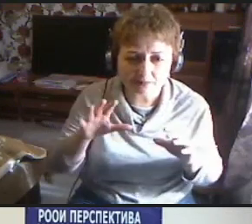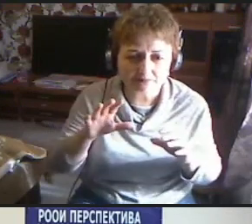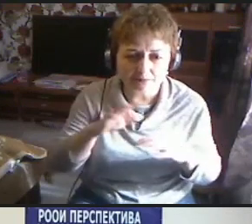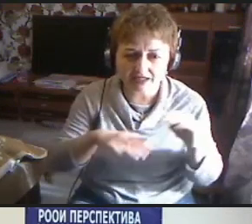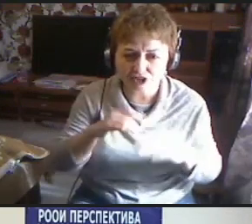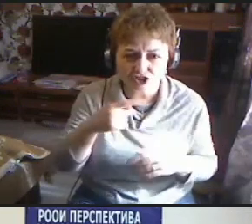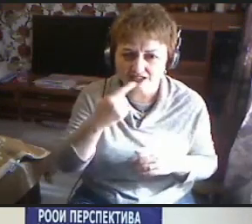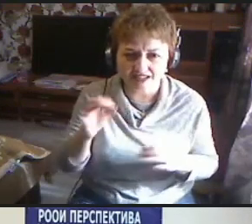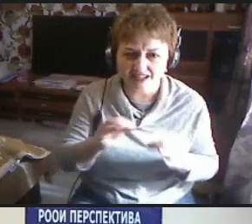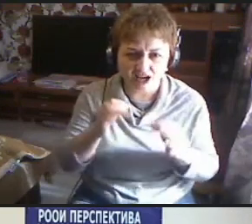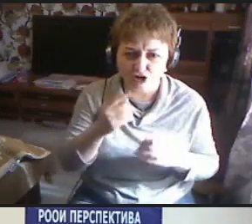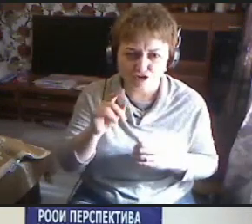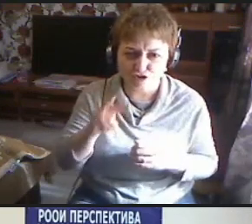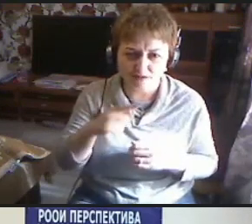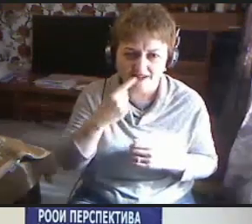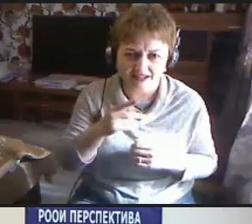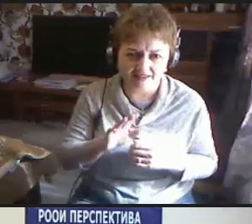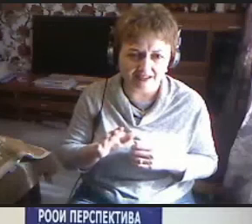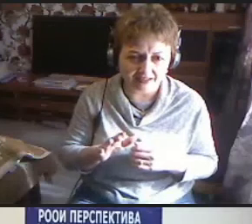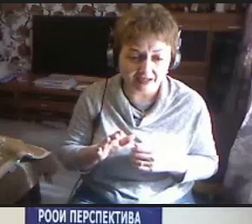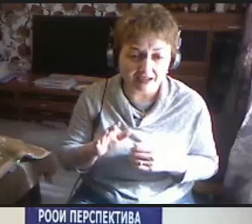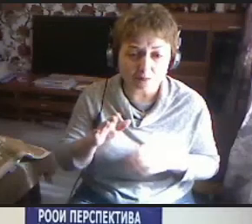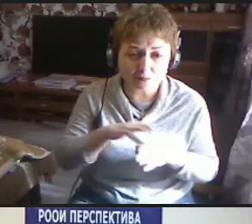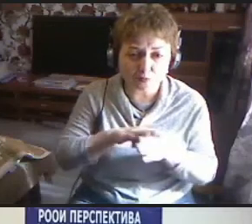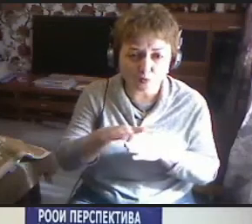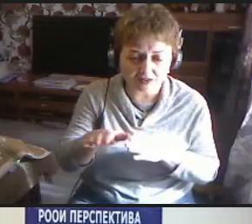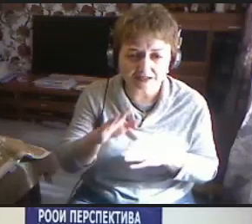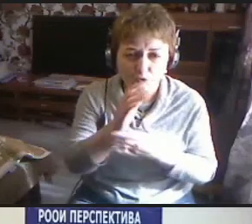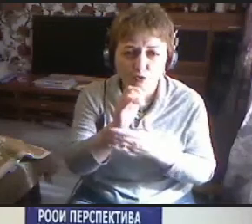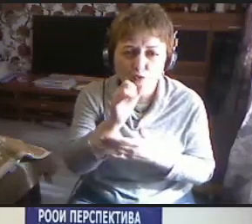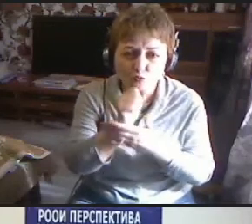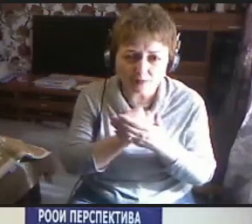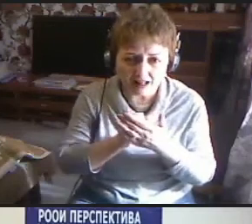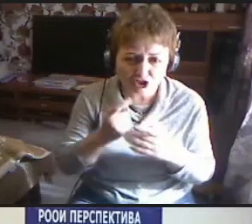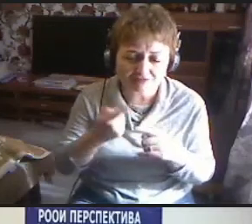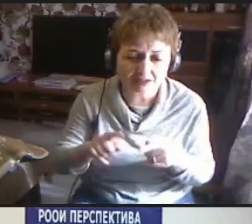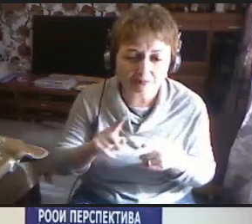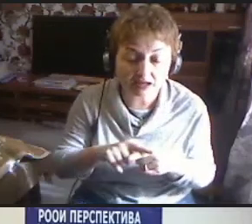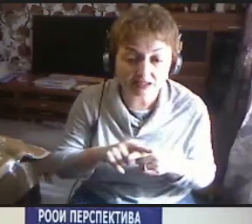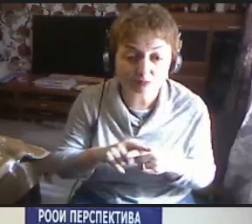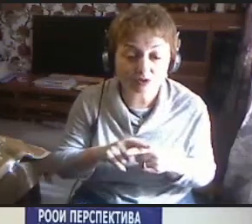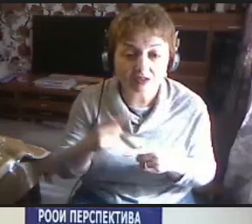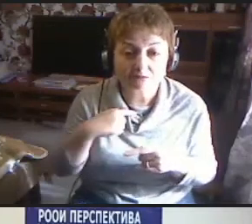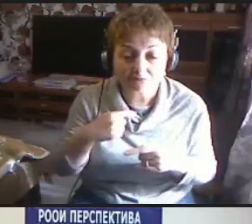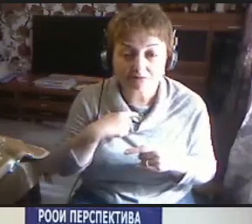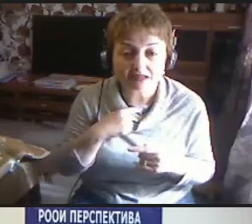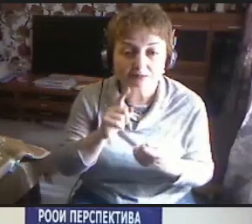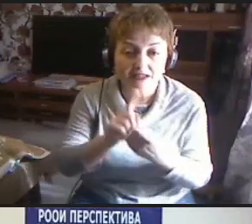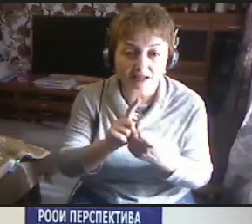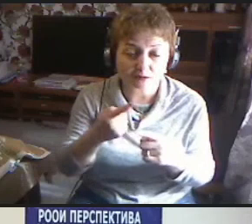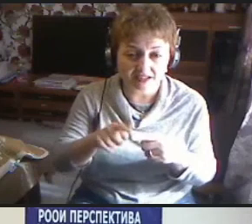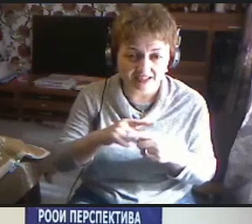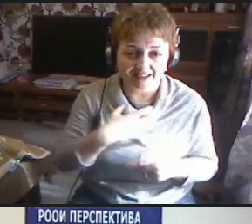практически не говорит ни о чем. То есть полностью умалчивает. Поэтому мы подойдем к